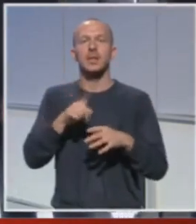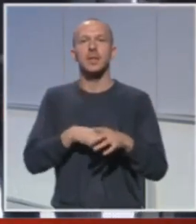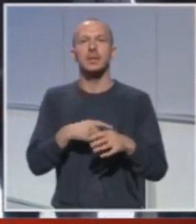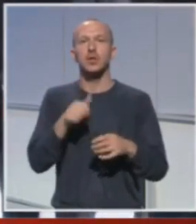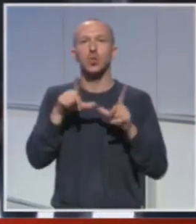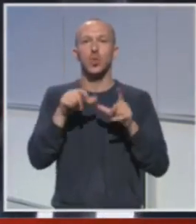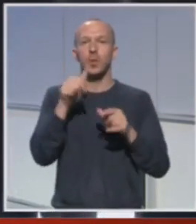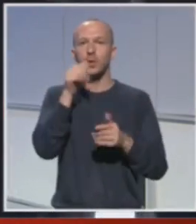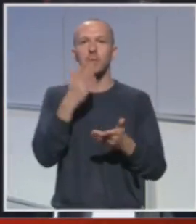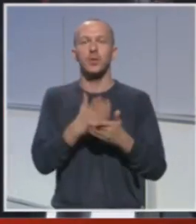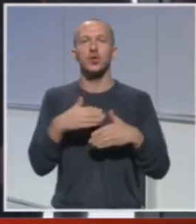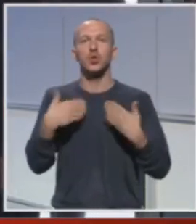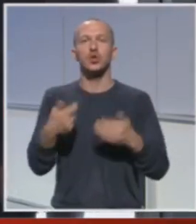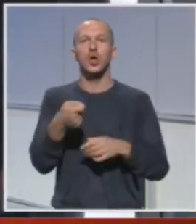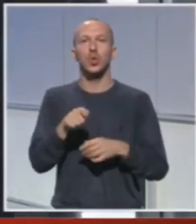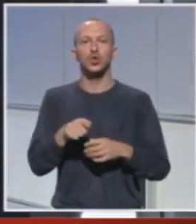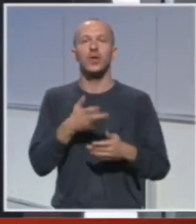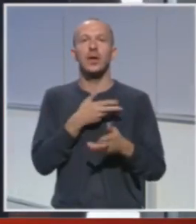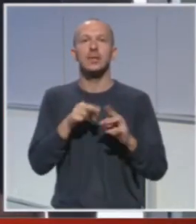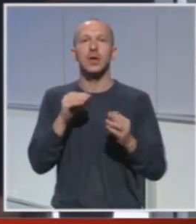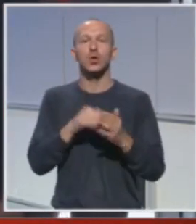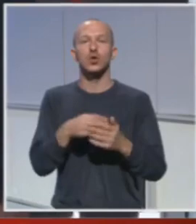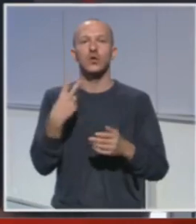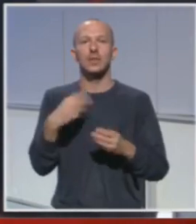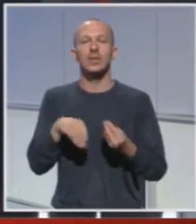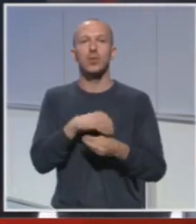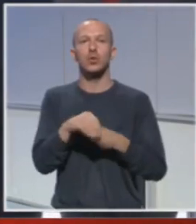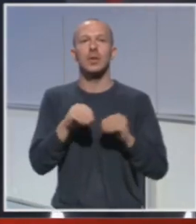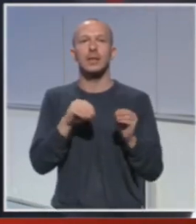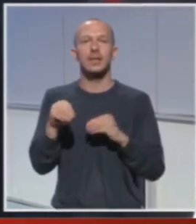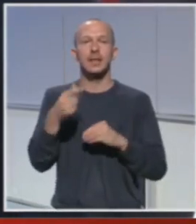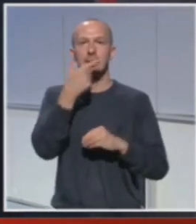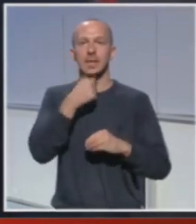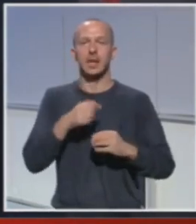Naredni mjesec u Prijedoru biće uručeni ključevi za još 20 porodica raseljenih lica.